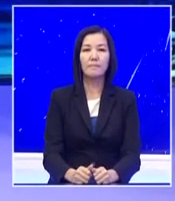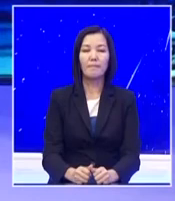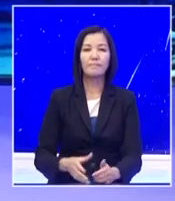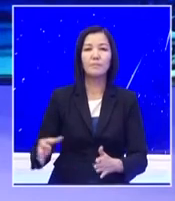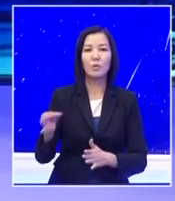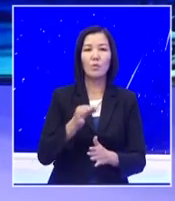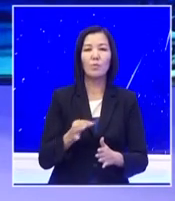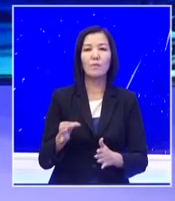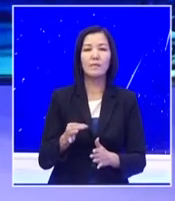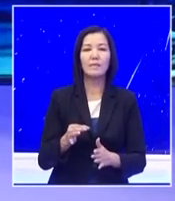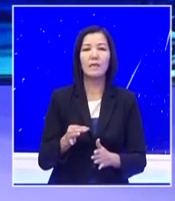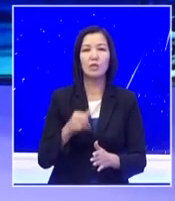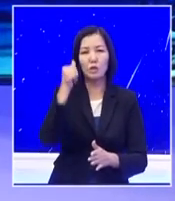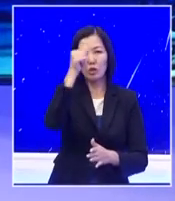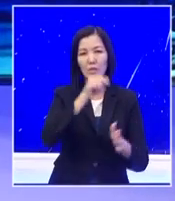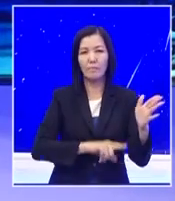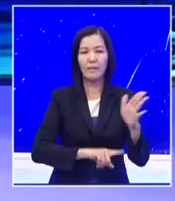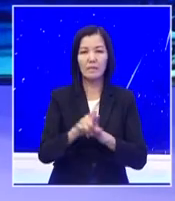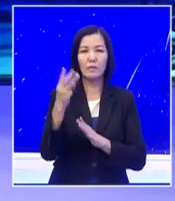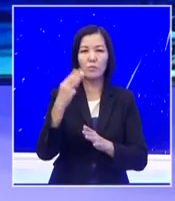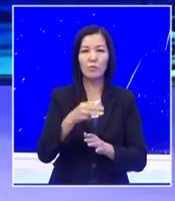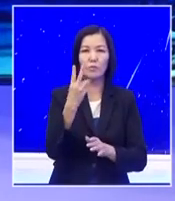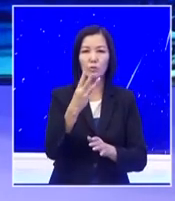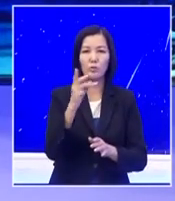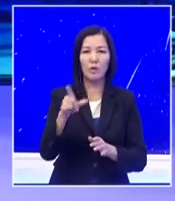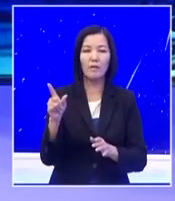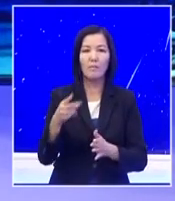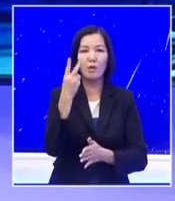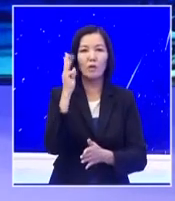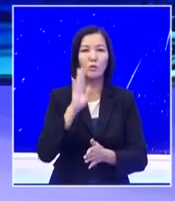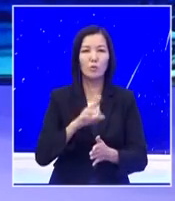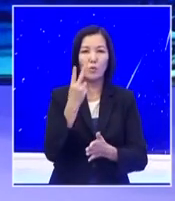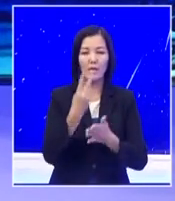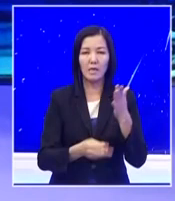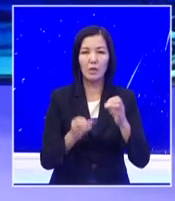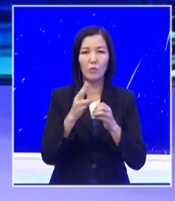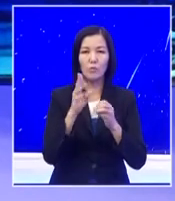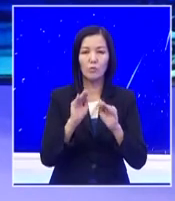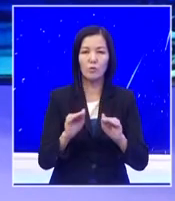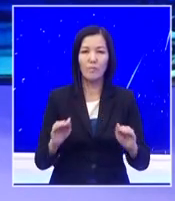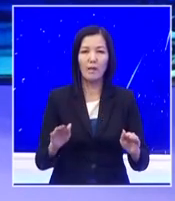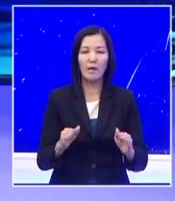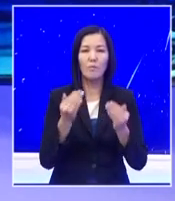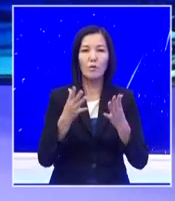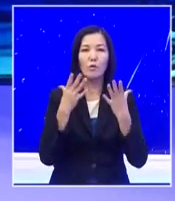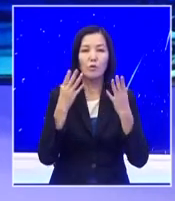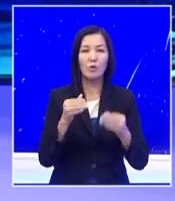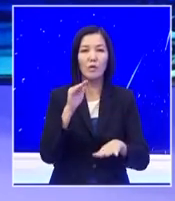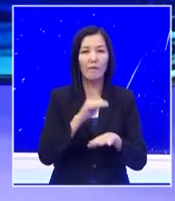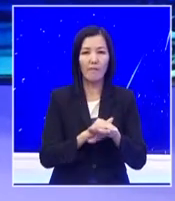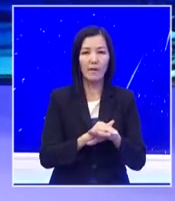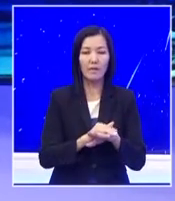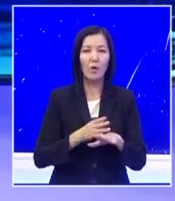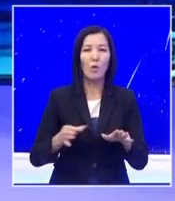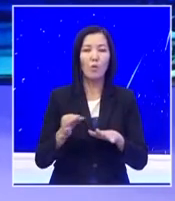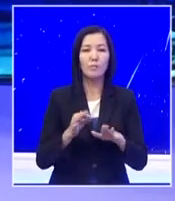Облыста жыл басынан бері 33 адам суға кеткен, оның 13-і бала. Бұл бүгінгі күнге дейінгі ғана тіркелген дерек дейді мамандар. Облыстық